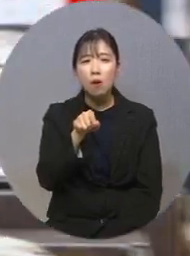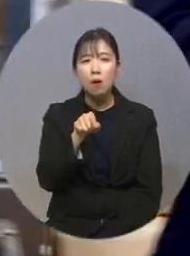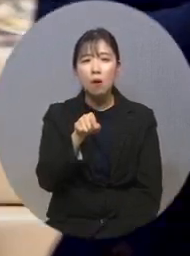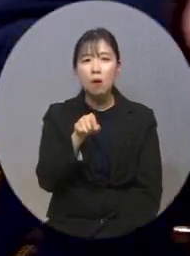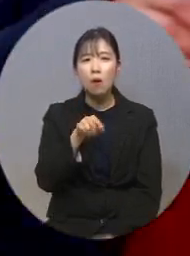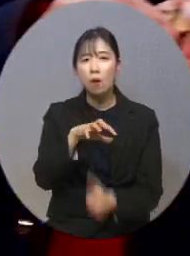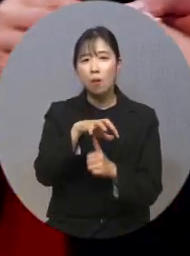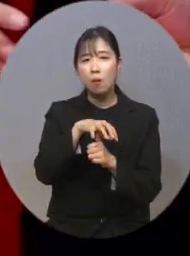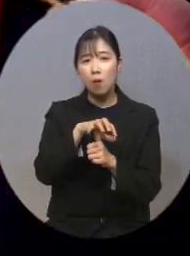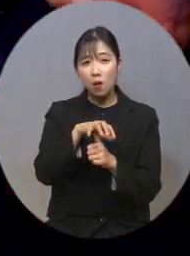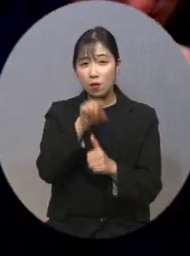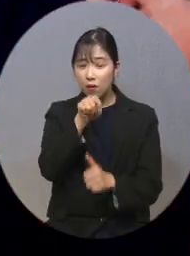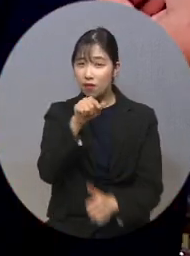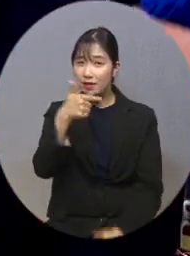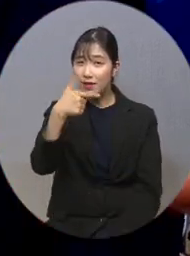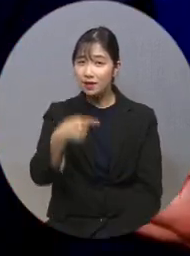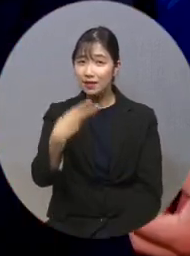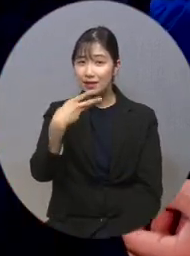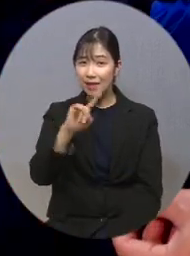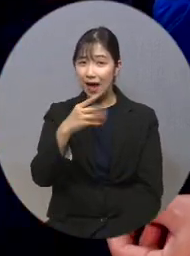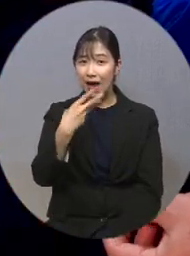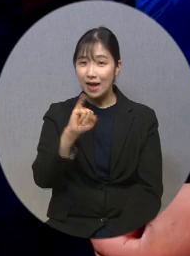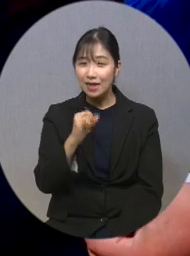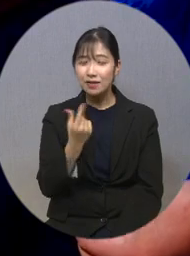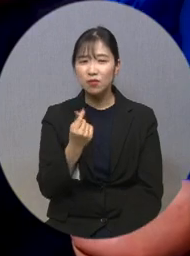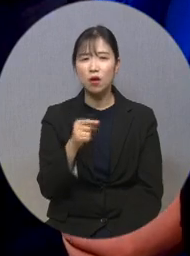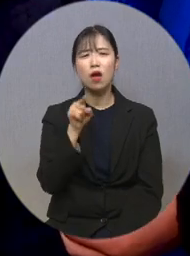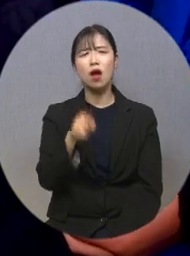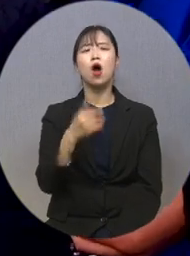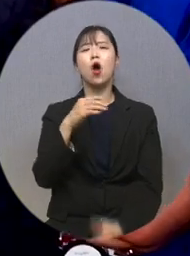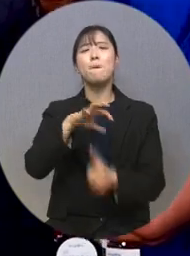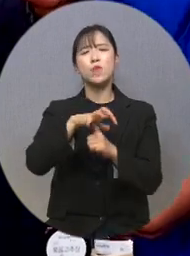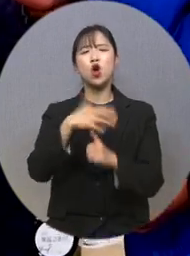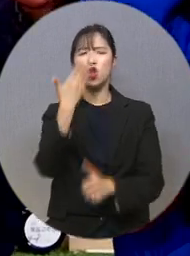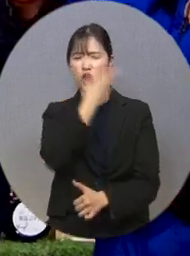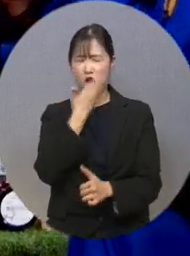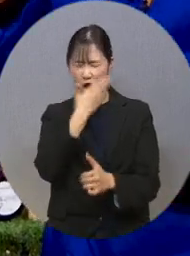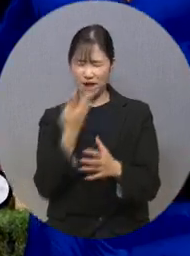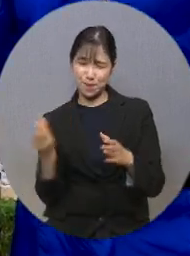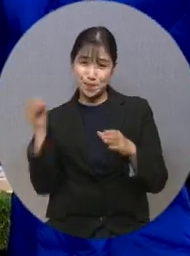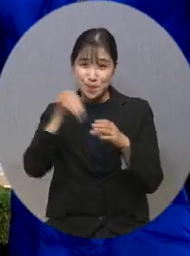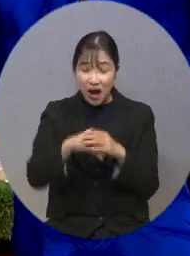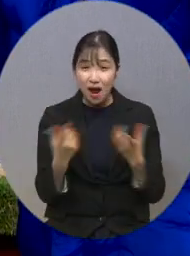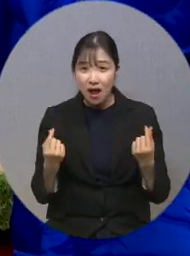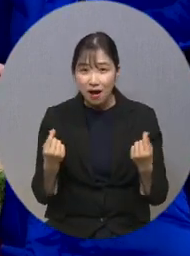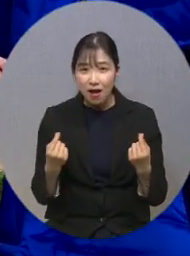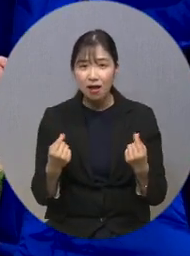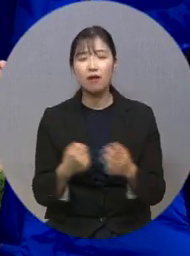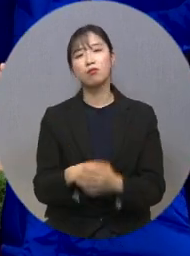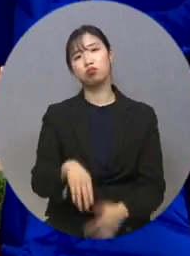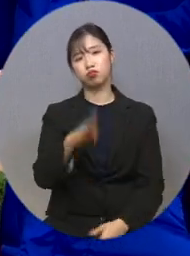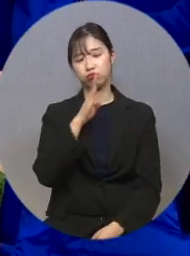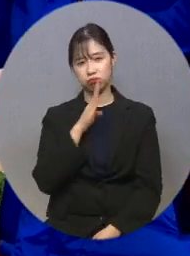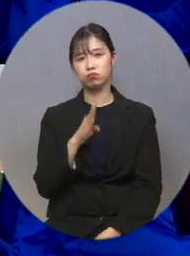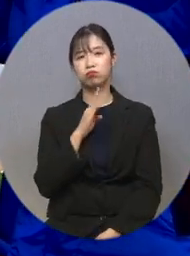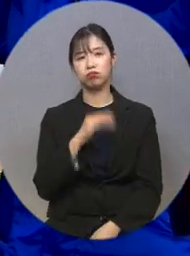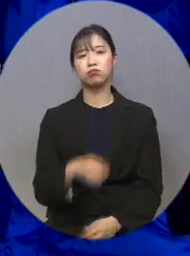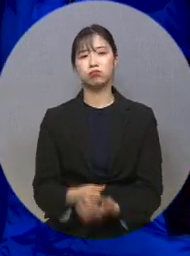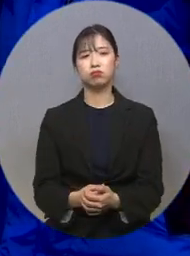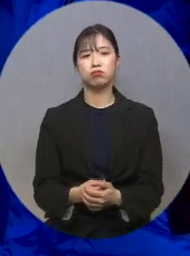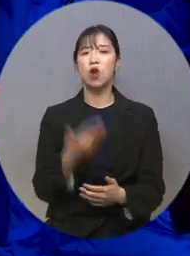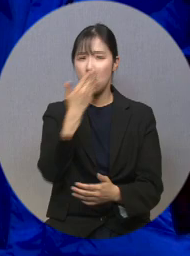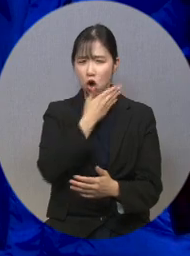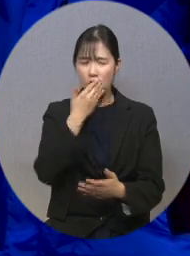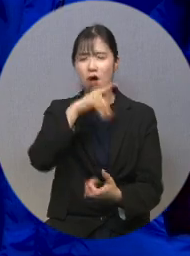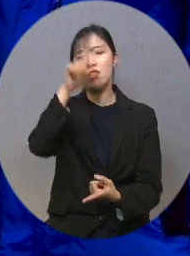요거는? 요거는 느타리 버섯 같은데요? 버섯 영양가 그대로 있는 거예요? 표고버섯이에요. 대표님 이게 버섯 영양가 버섯 그대로. 원물 그대로 들어갔기 때문에 영양가